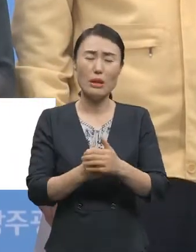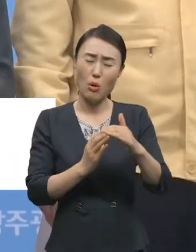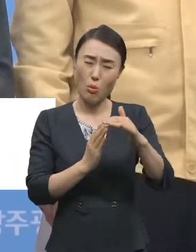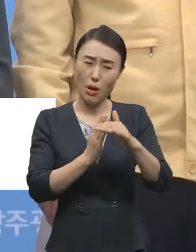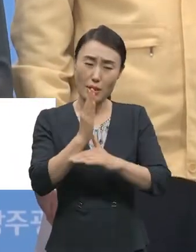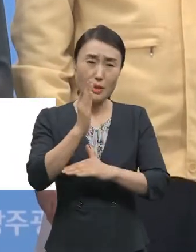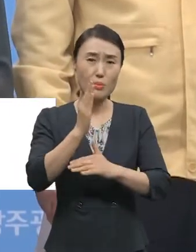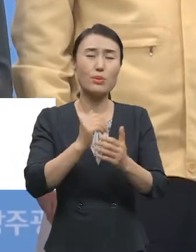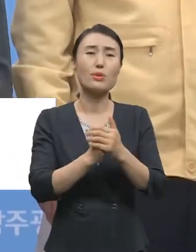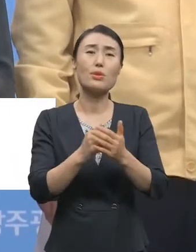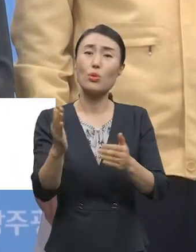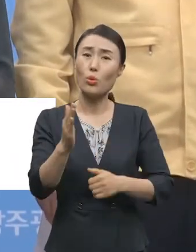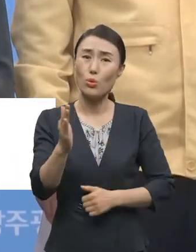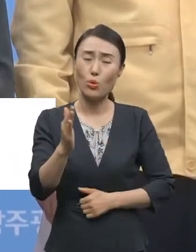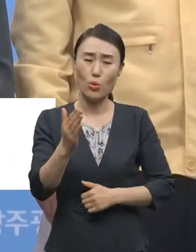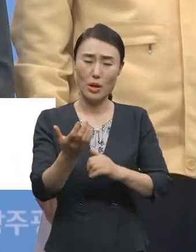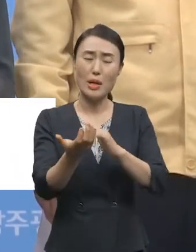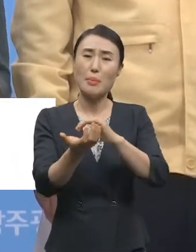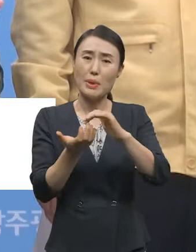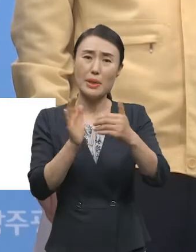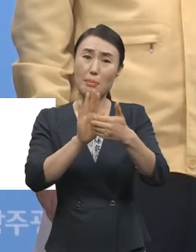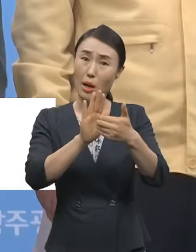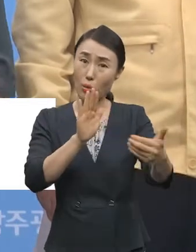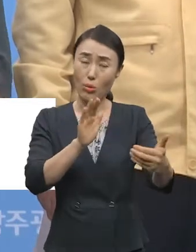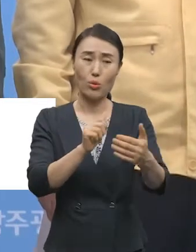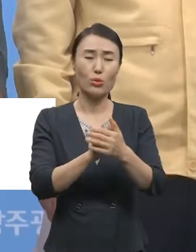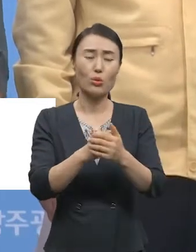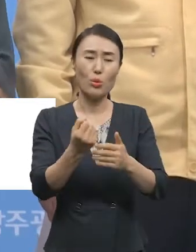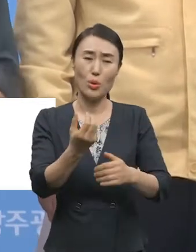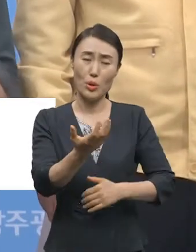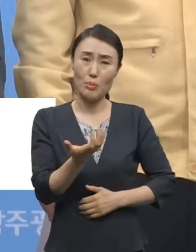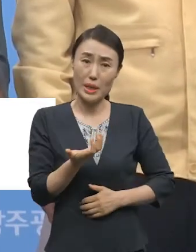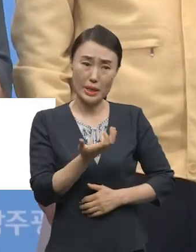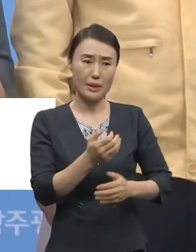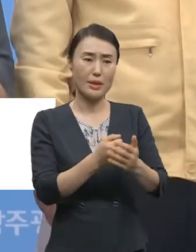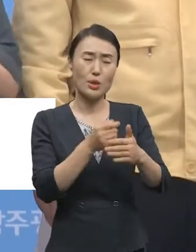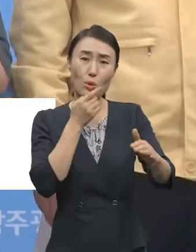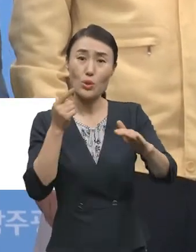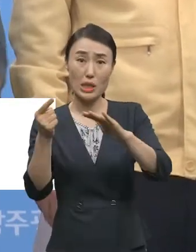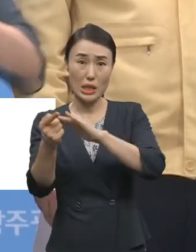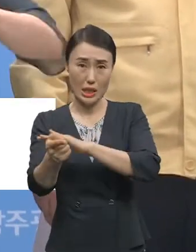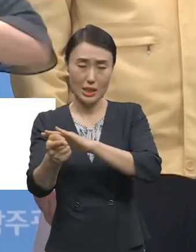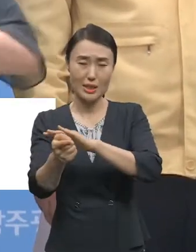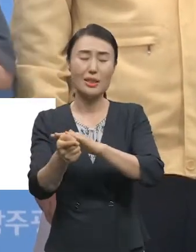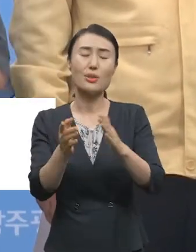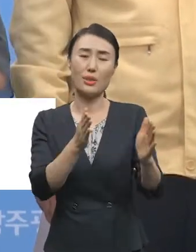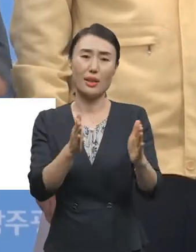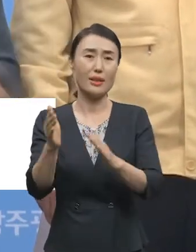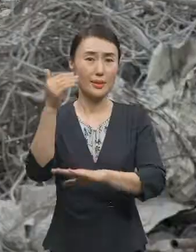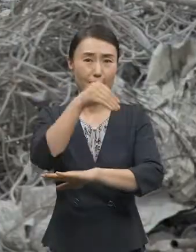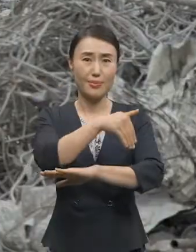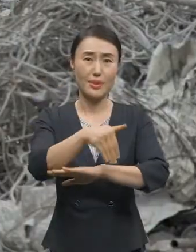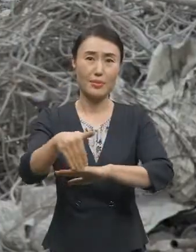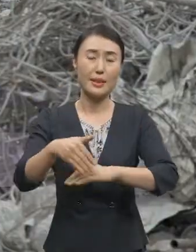지나치다 싶을 정도의 예방 정금과 선제적인 사전 조치 의 나서겠습니다